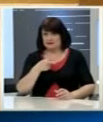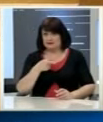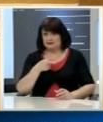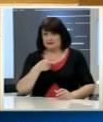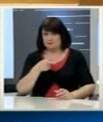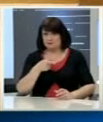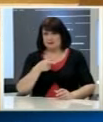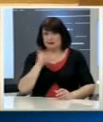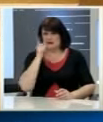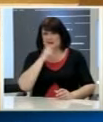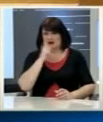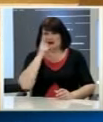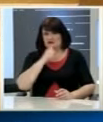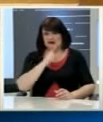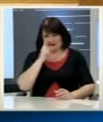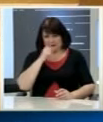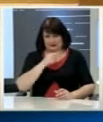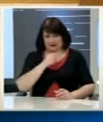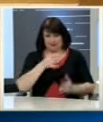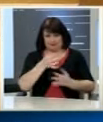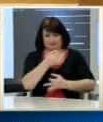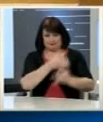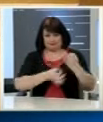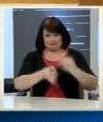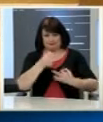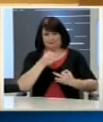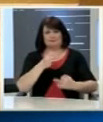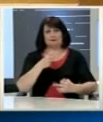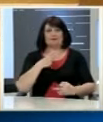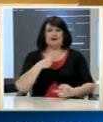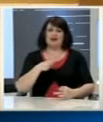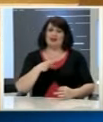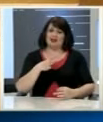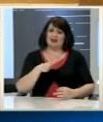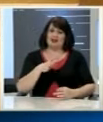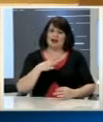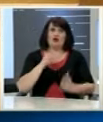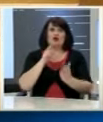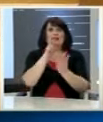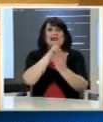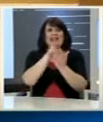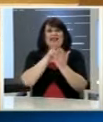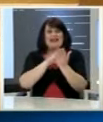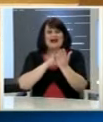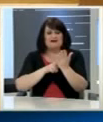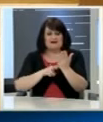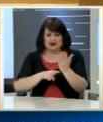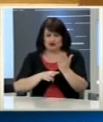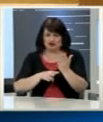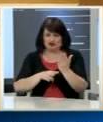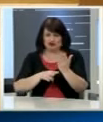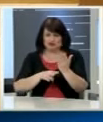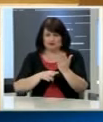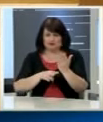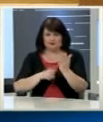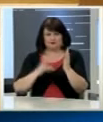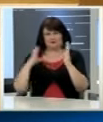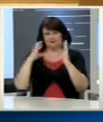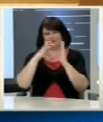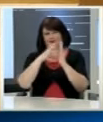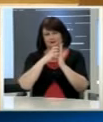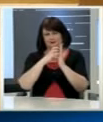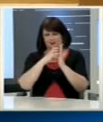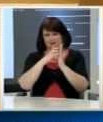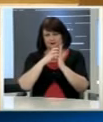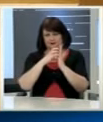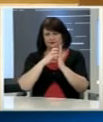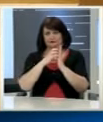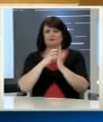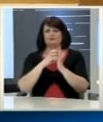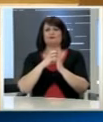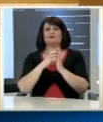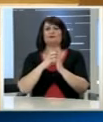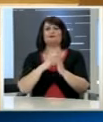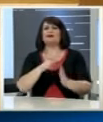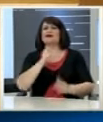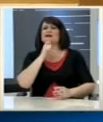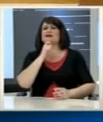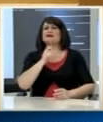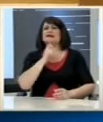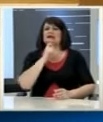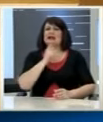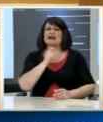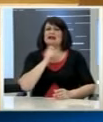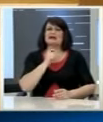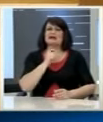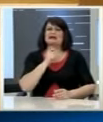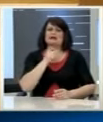των ψεμάτων σας θα ήθελα να σας διαβάσω ένα απόσπασμα από μία συνέντευξη την